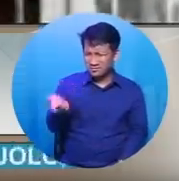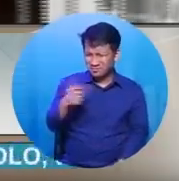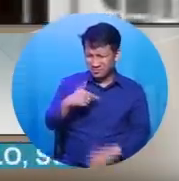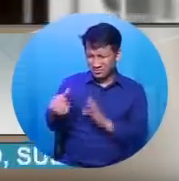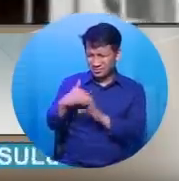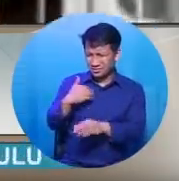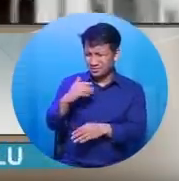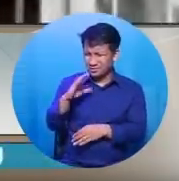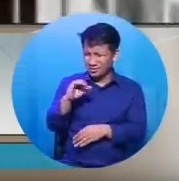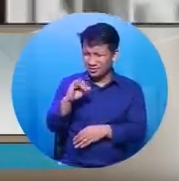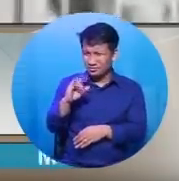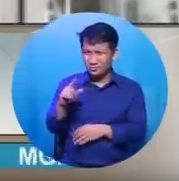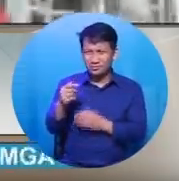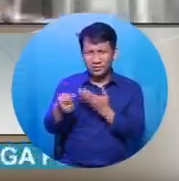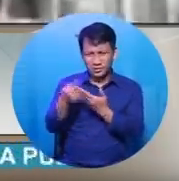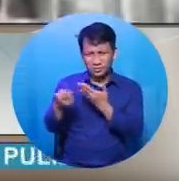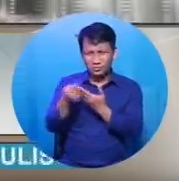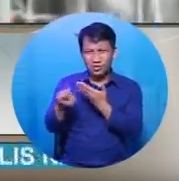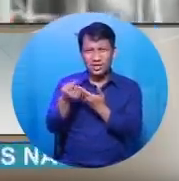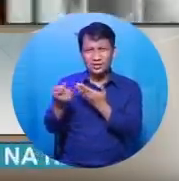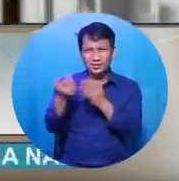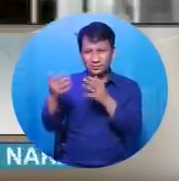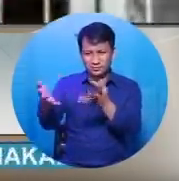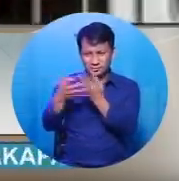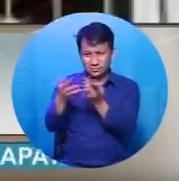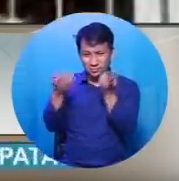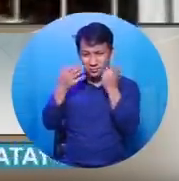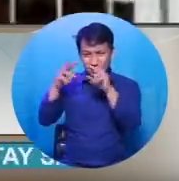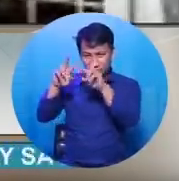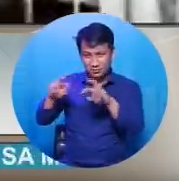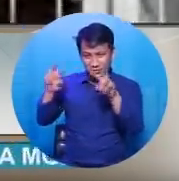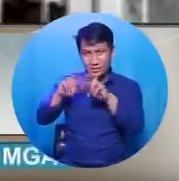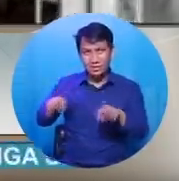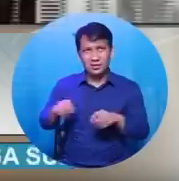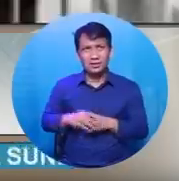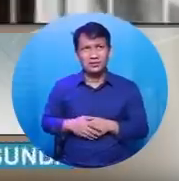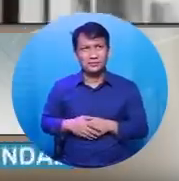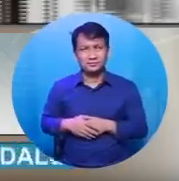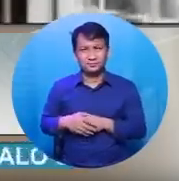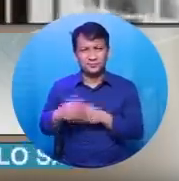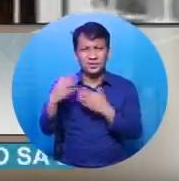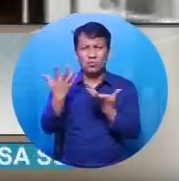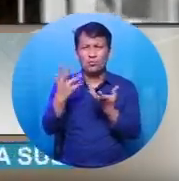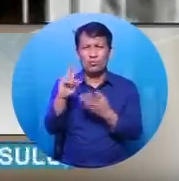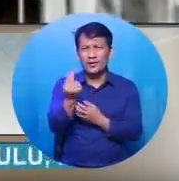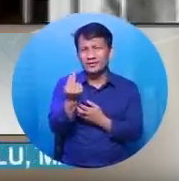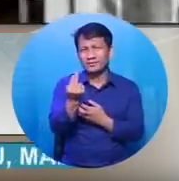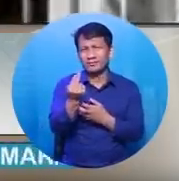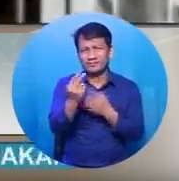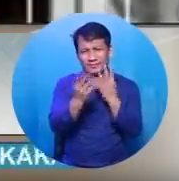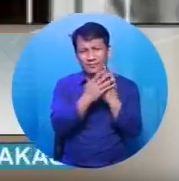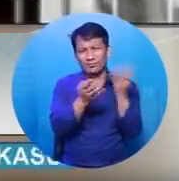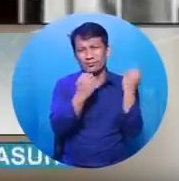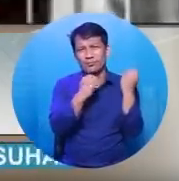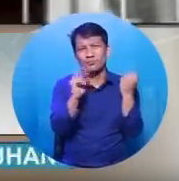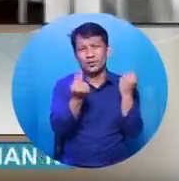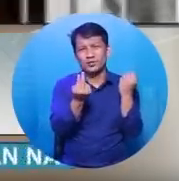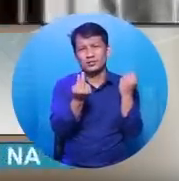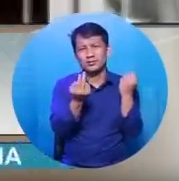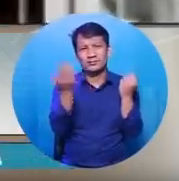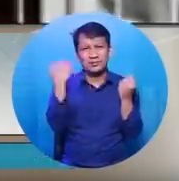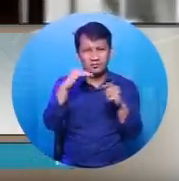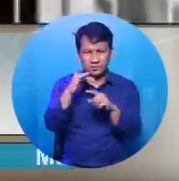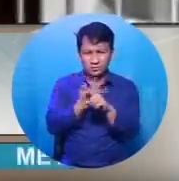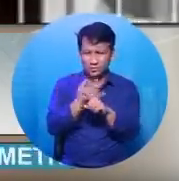yun, sir. Yung temporary jail para kuha na ng investigation. Kay, since when pa po? Sir, yung ano po yun,